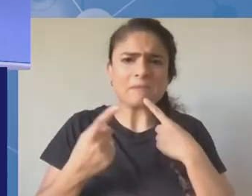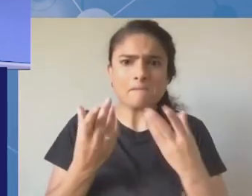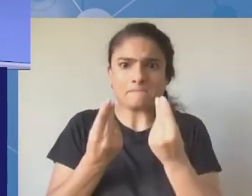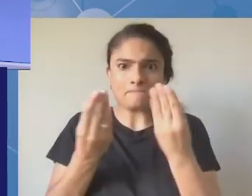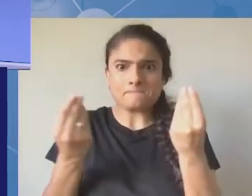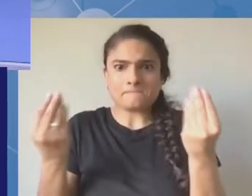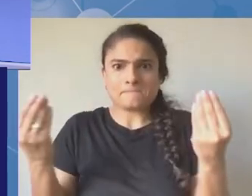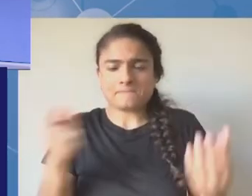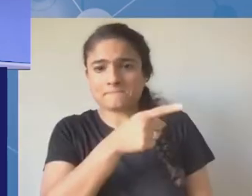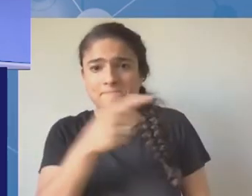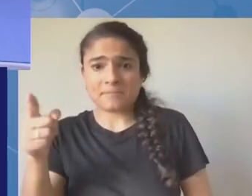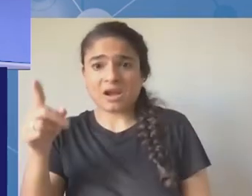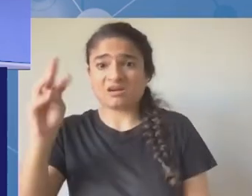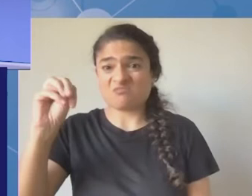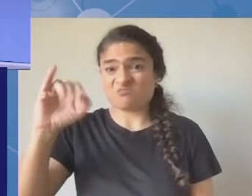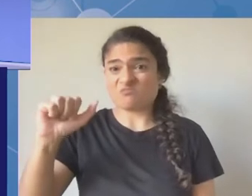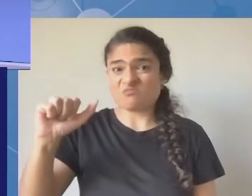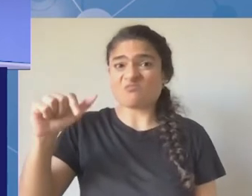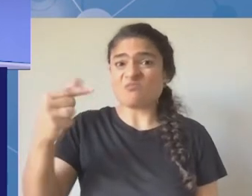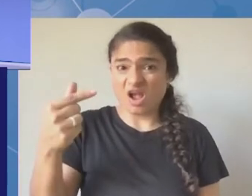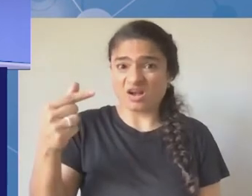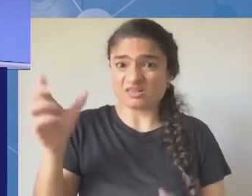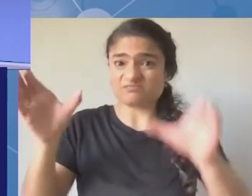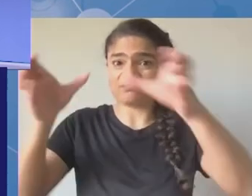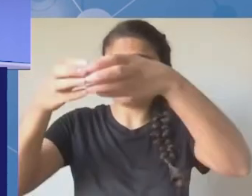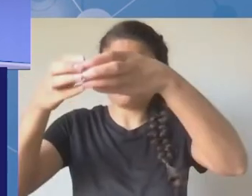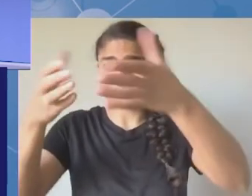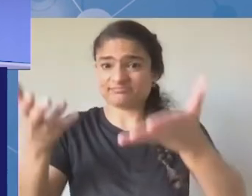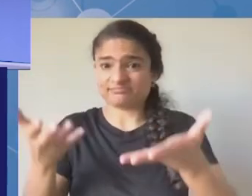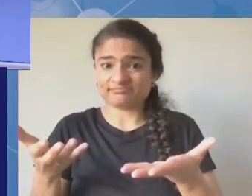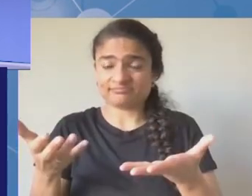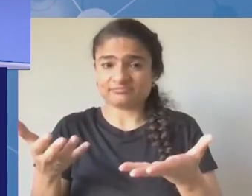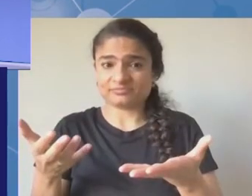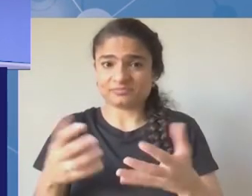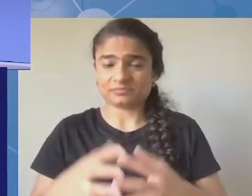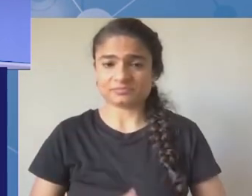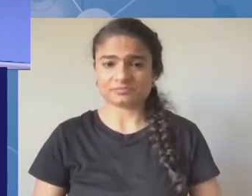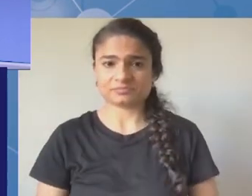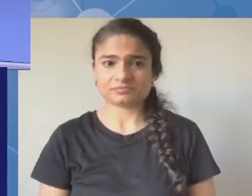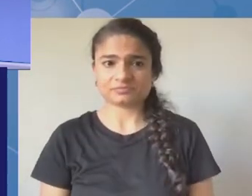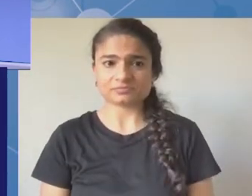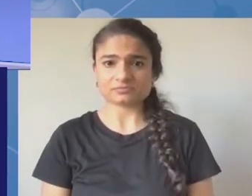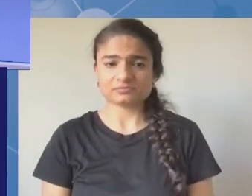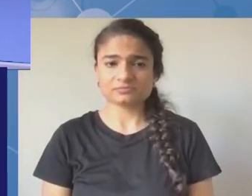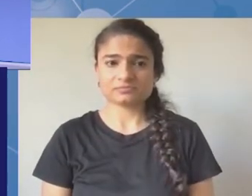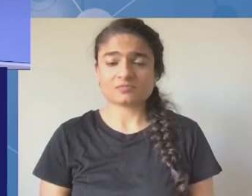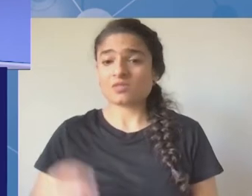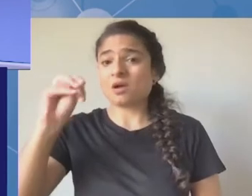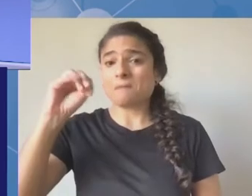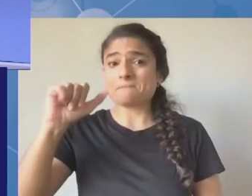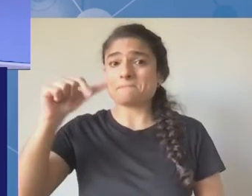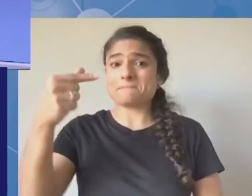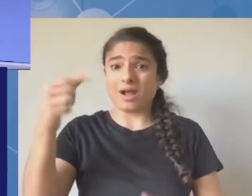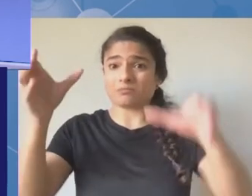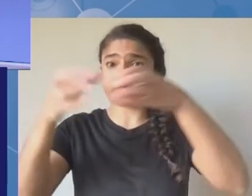وعلى سبيل المثال في الكثير من الجلسات الرئيسية لم يكن هناك ممثلون